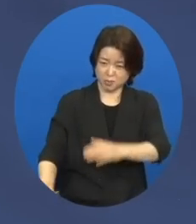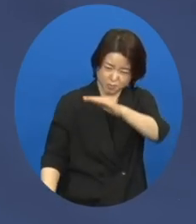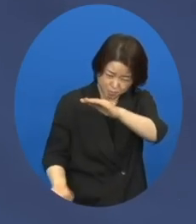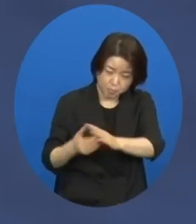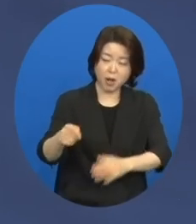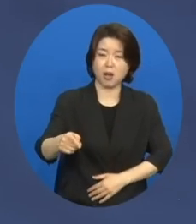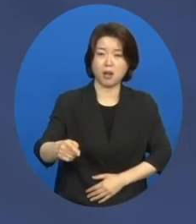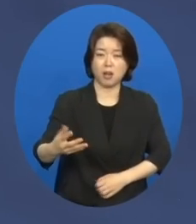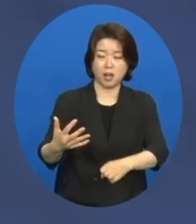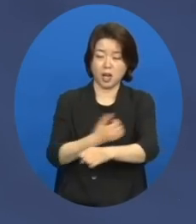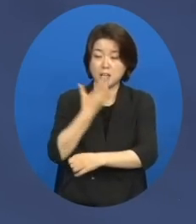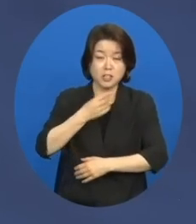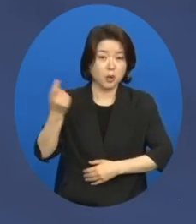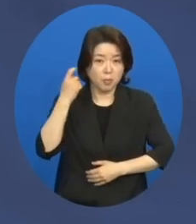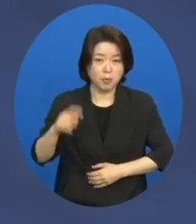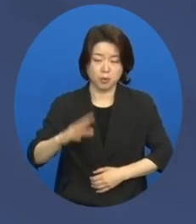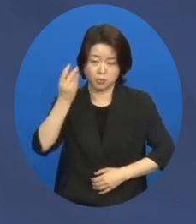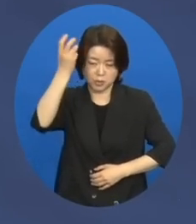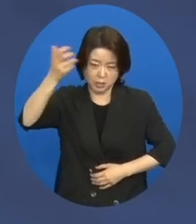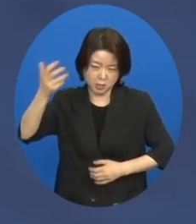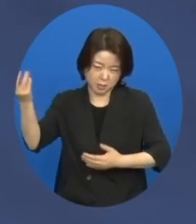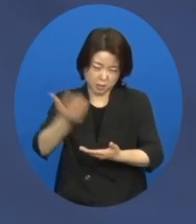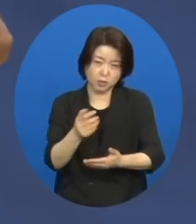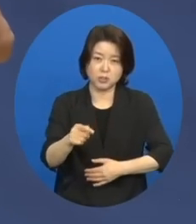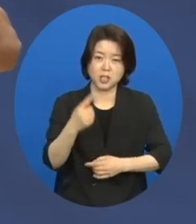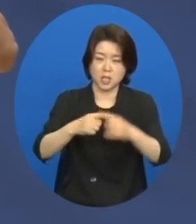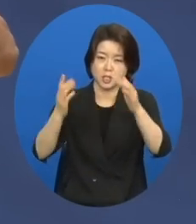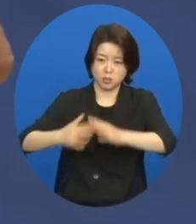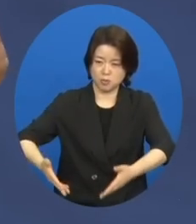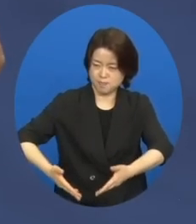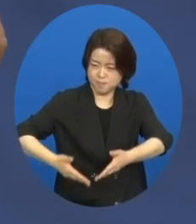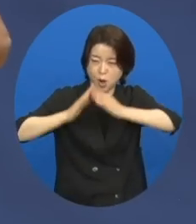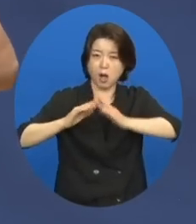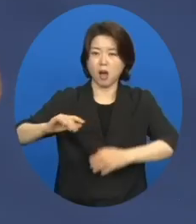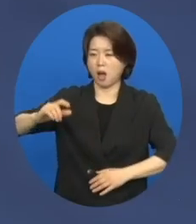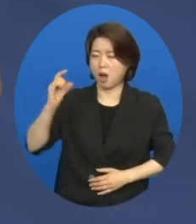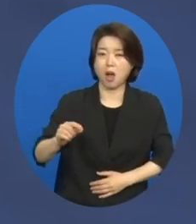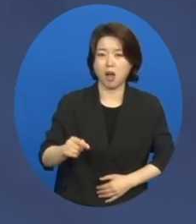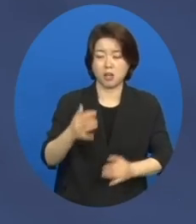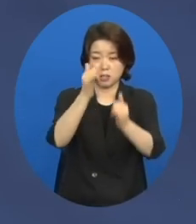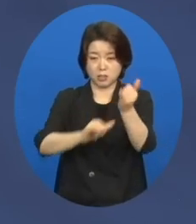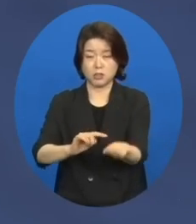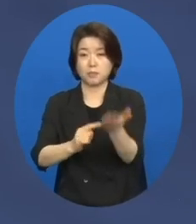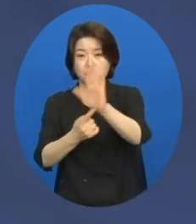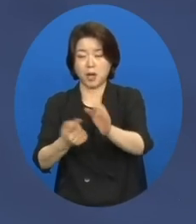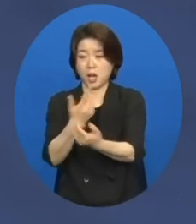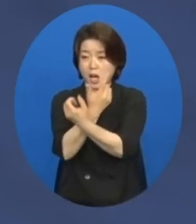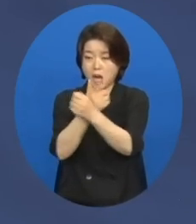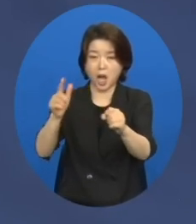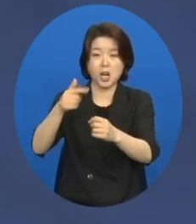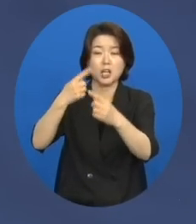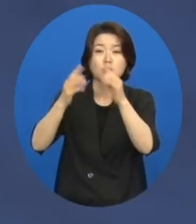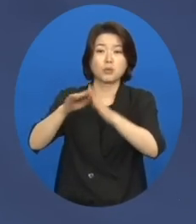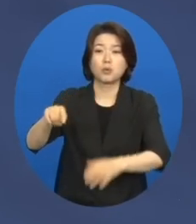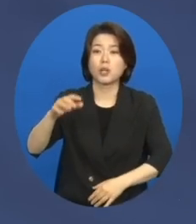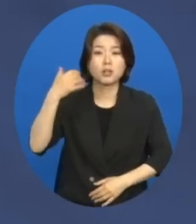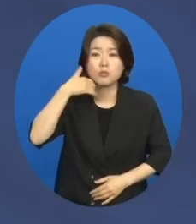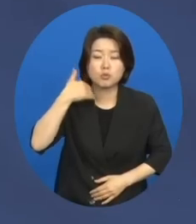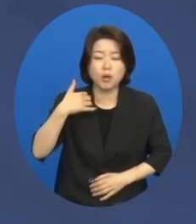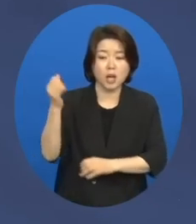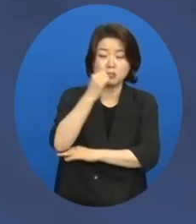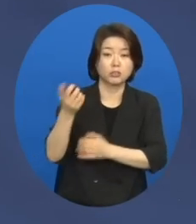너무 강력한 복음에다가 성령의 역사로 교회가 그냥 진짜 역사 속에 드러난 갈라디아 교회를 누가 감히 흔들